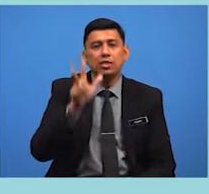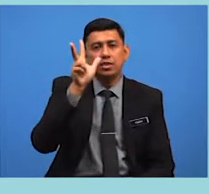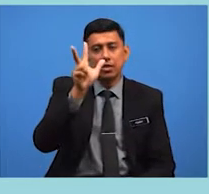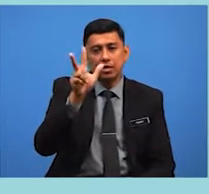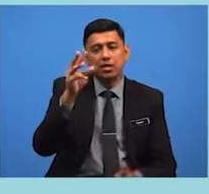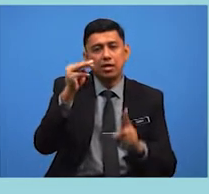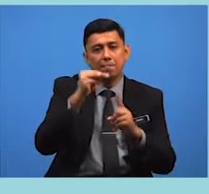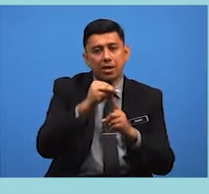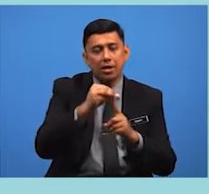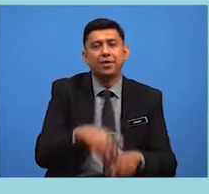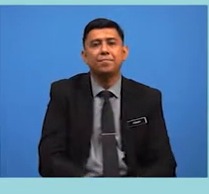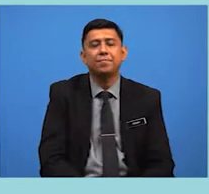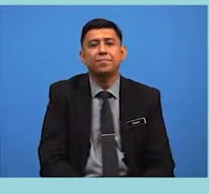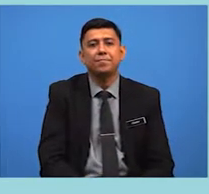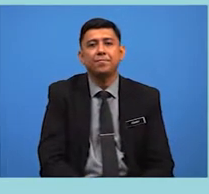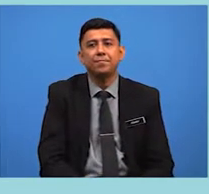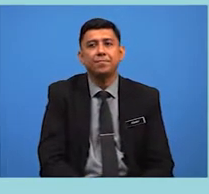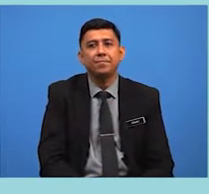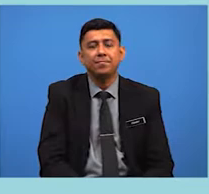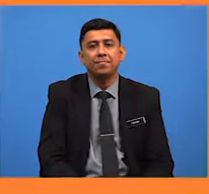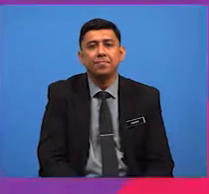sebanyak tiga markah.